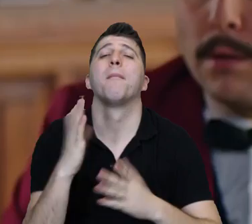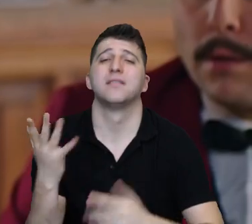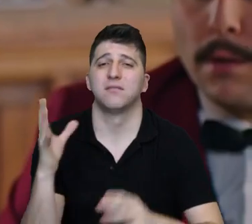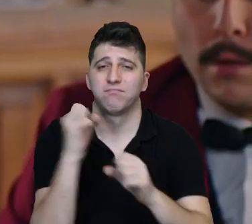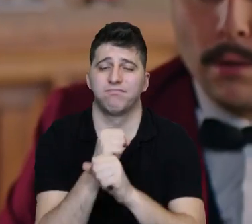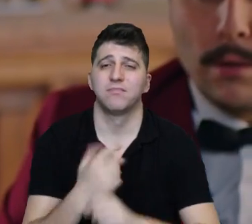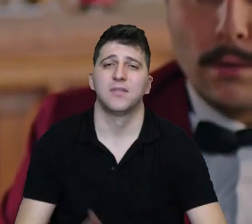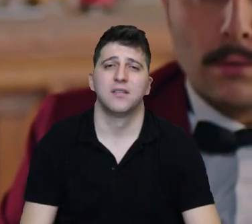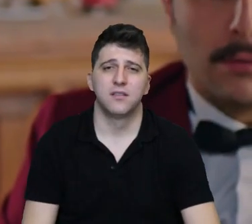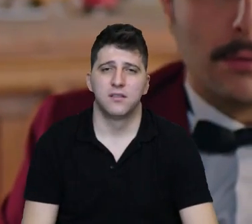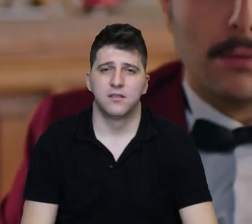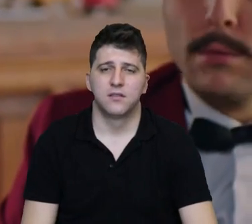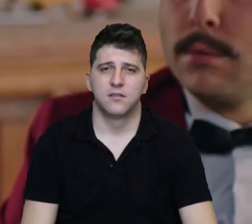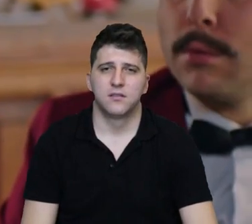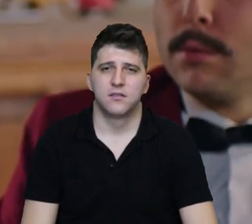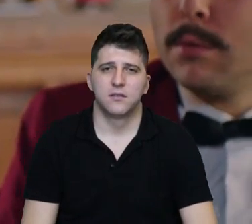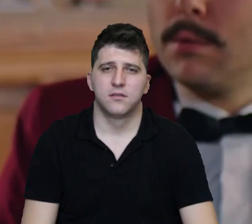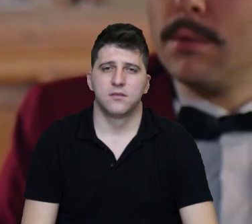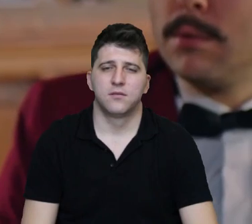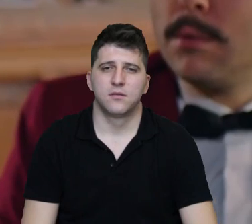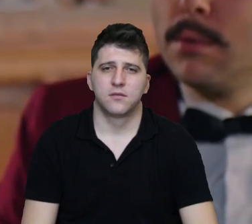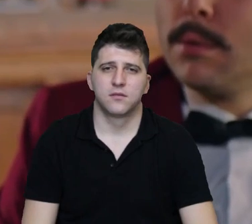Söyleyemezlermiş. Oral bir durakladı.